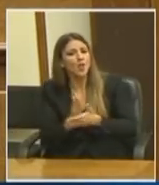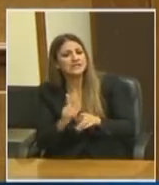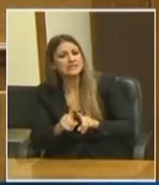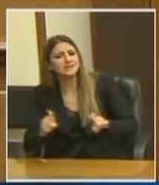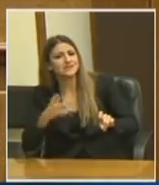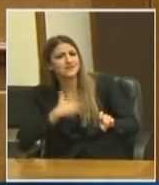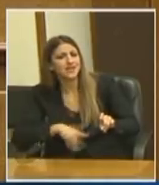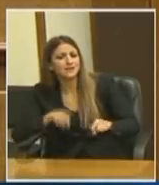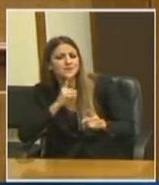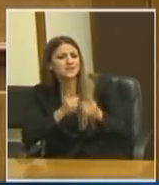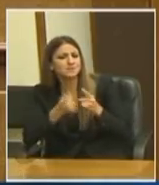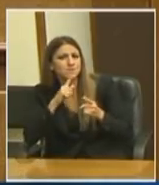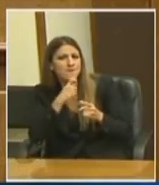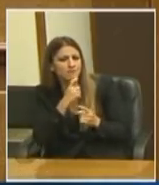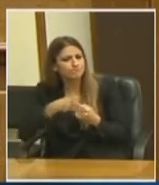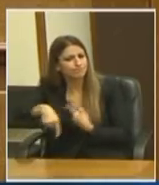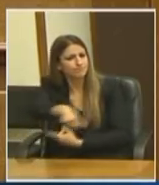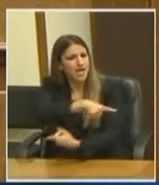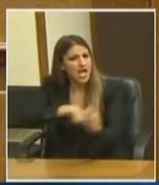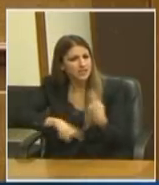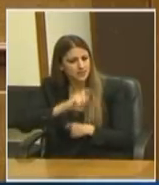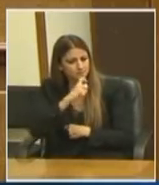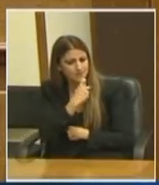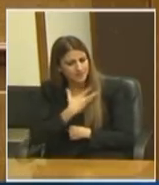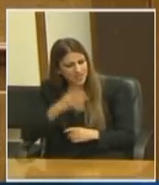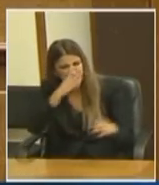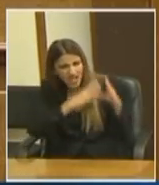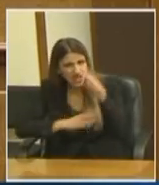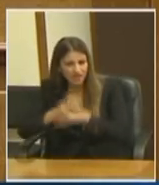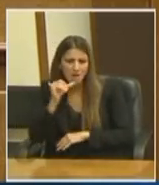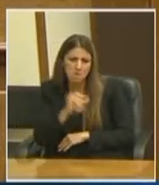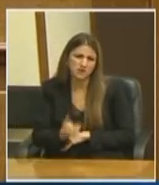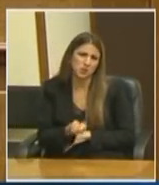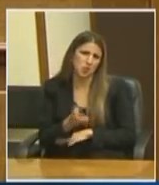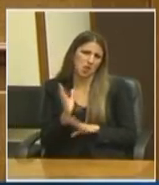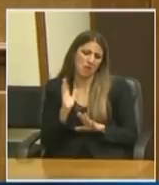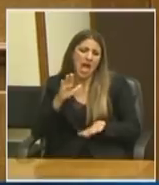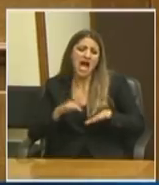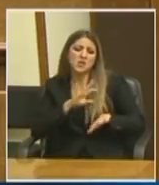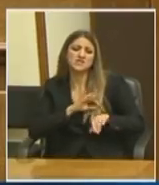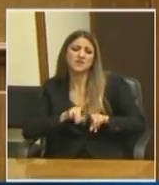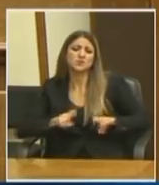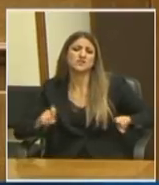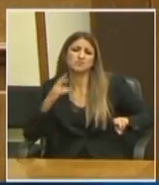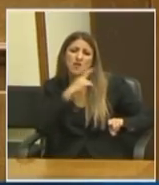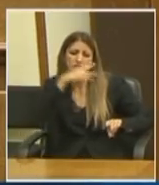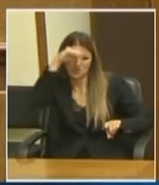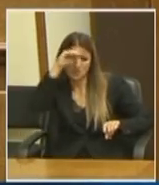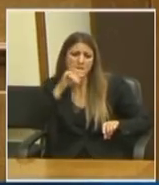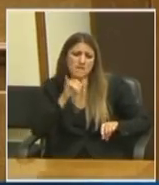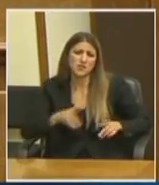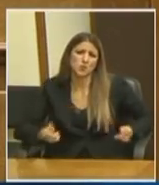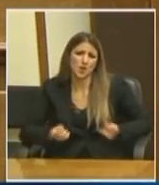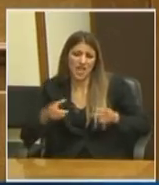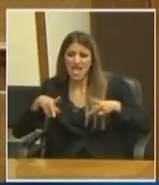αγαστή συνεννόηση και συνεργασία μαζί τους. Πάντα το ίδιο ήτανε. Είναι λάθος να θεωρείται ο κύριος Καμένος